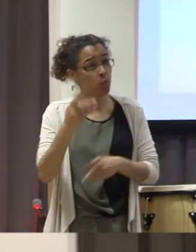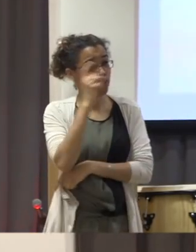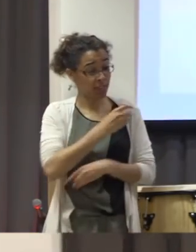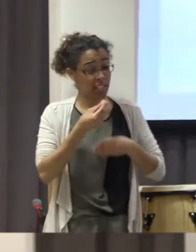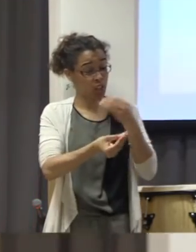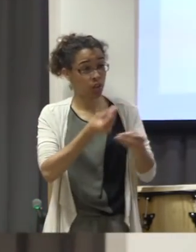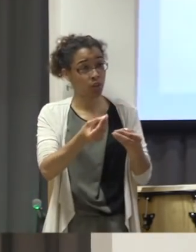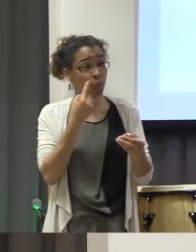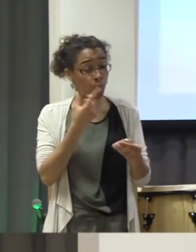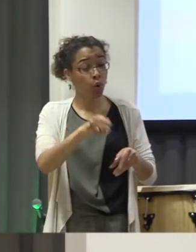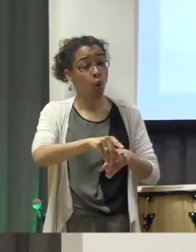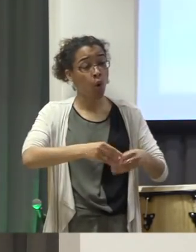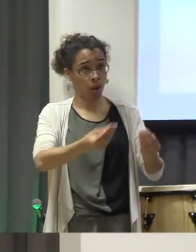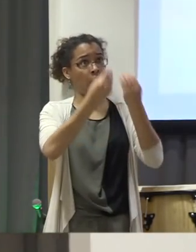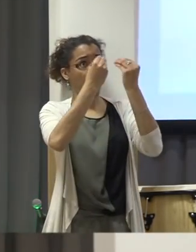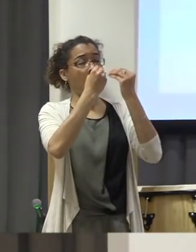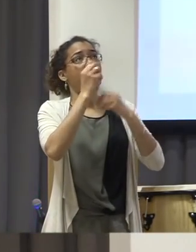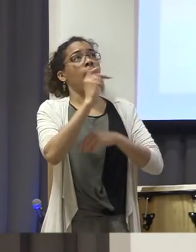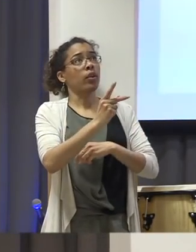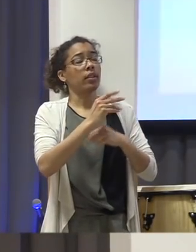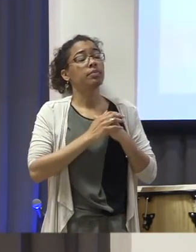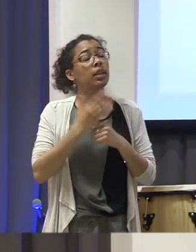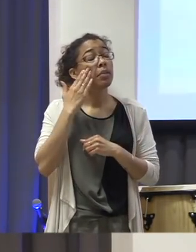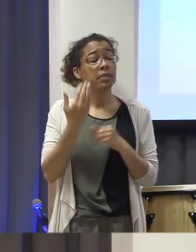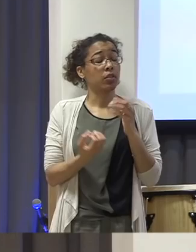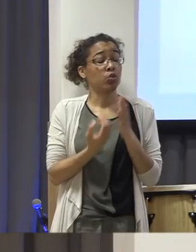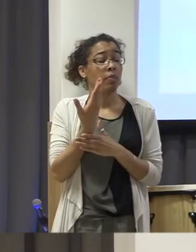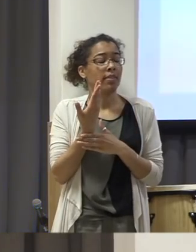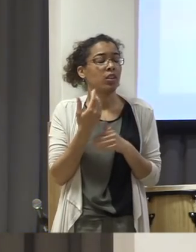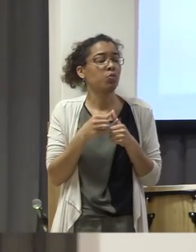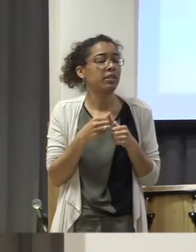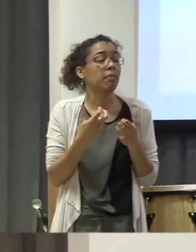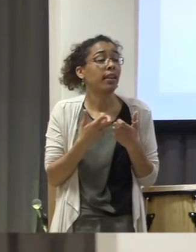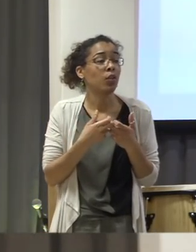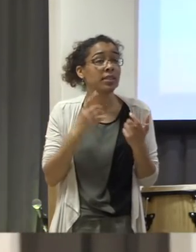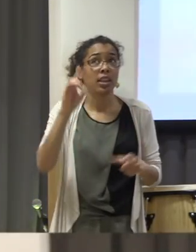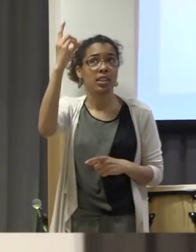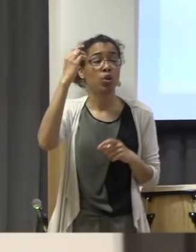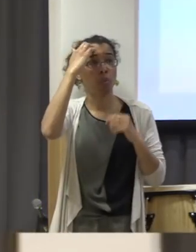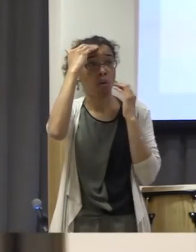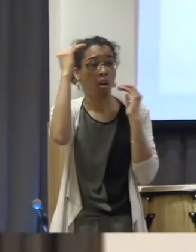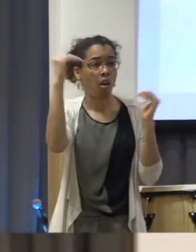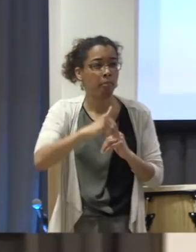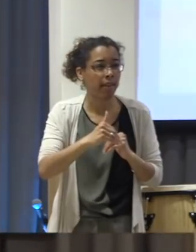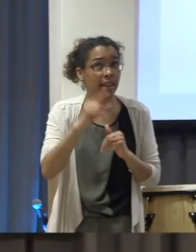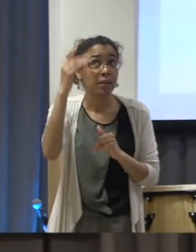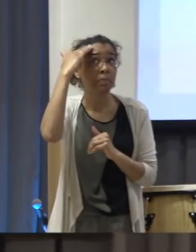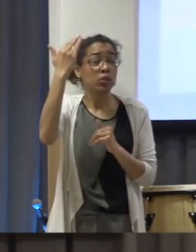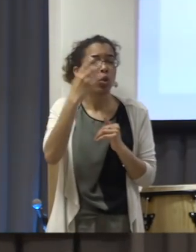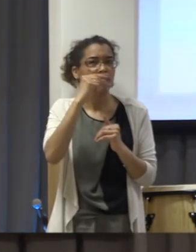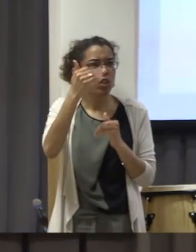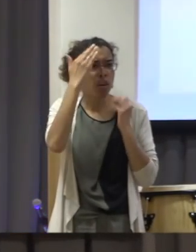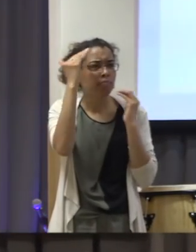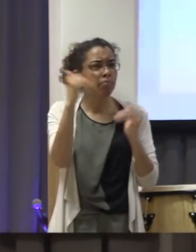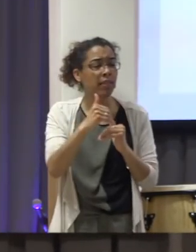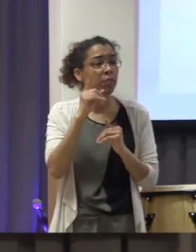qui nous arrive parfois. Je disais ce matin, si Dieu pouvait déprimer, il pouvait le faire, il pouvait l'être. Parce que chez